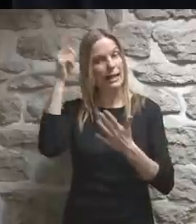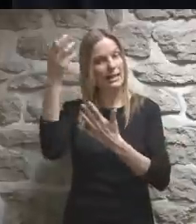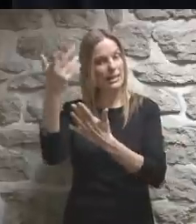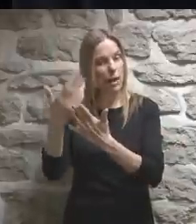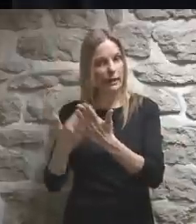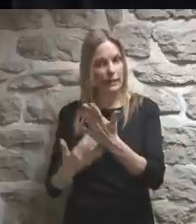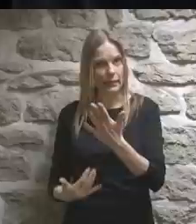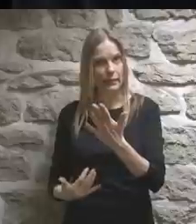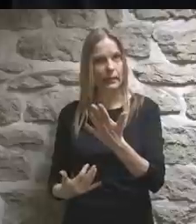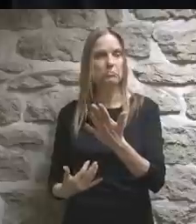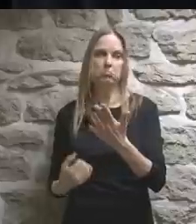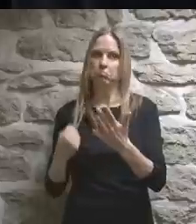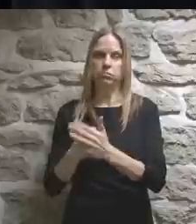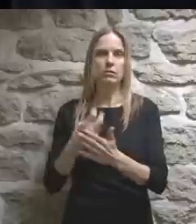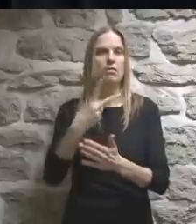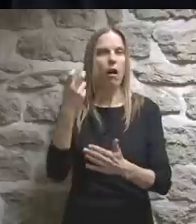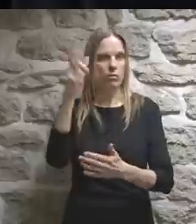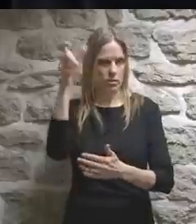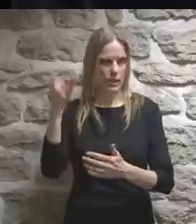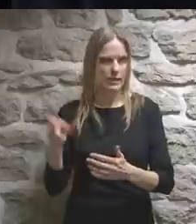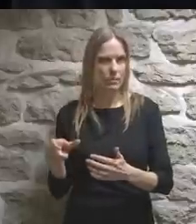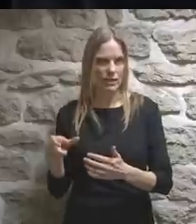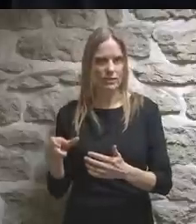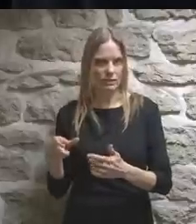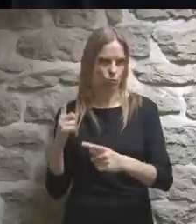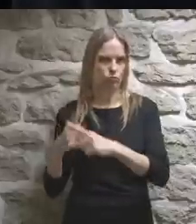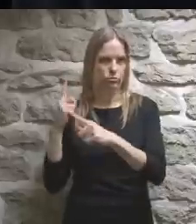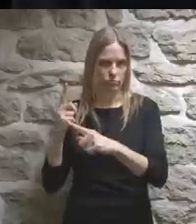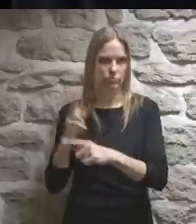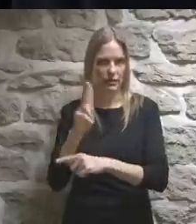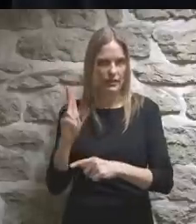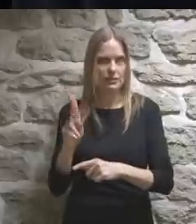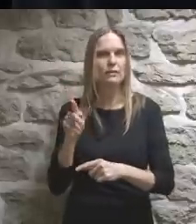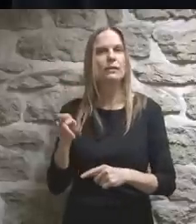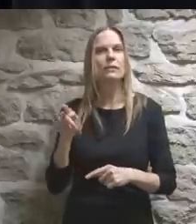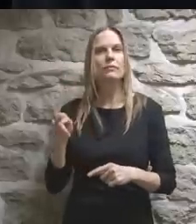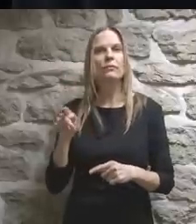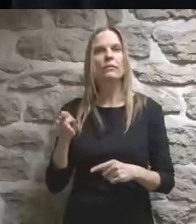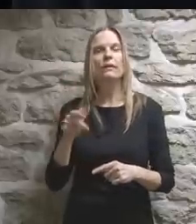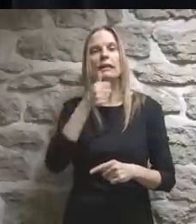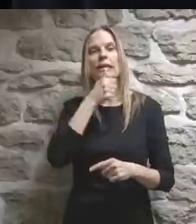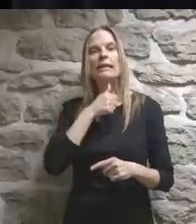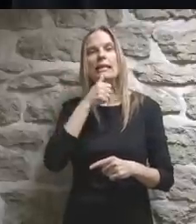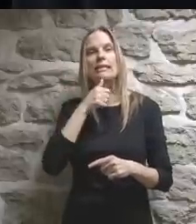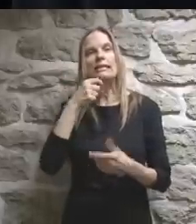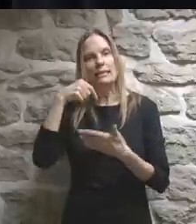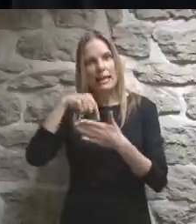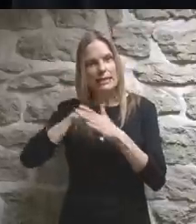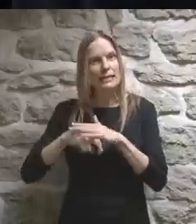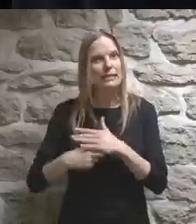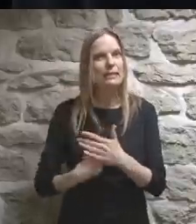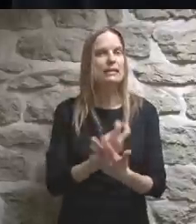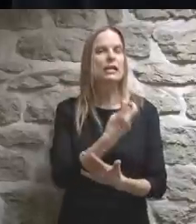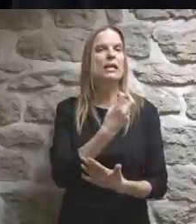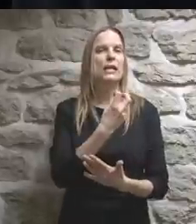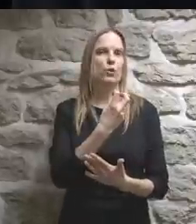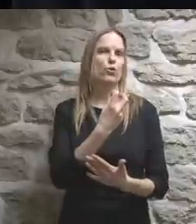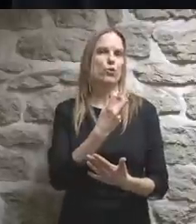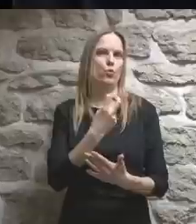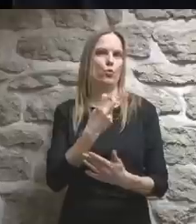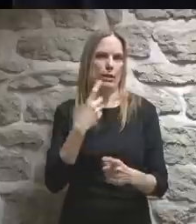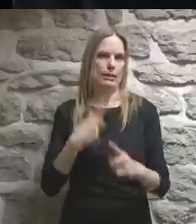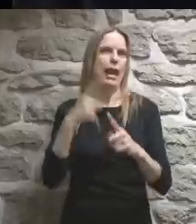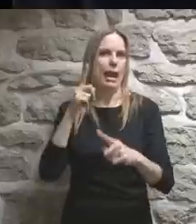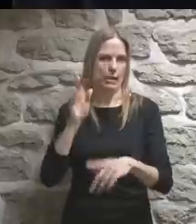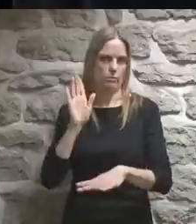kuni 200 inimest. Nii et ja see puudutab siis Eestisse sissesõidu keelu määramist ja see töö